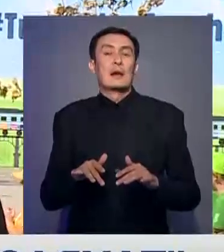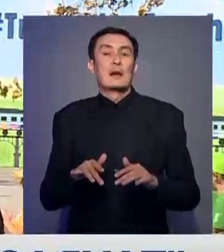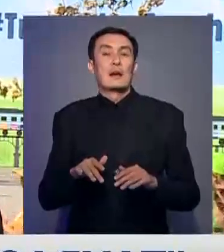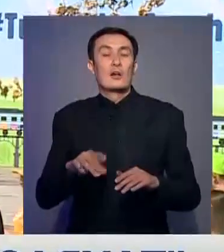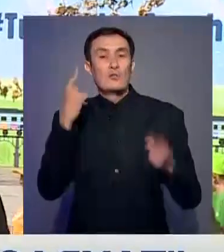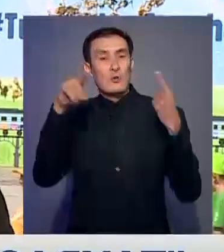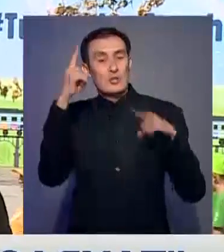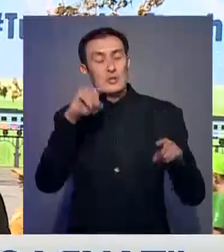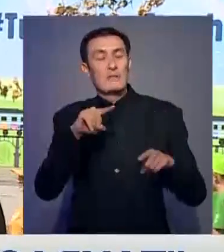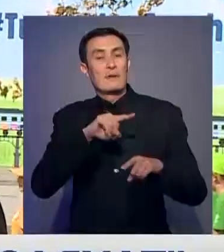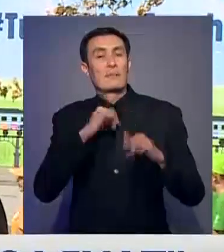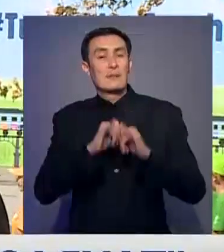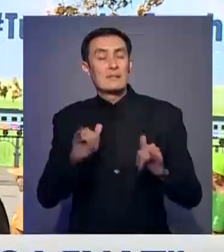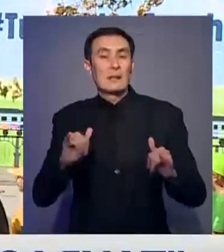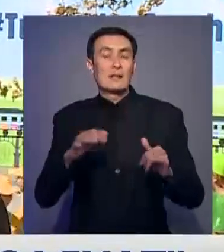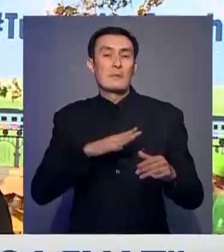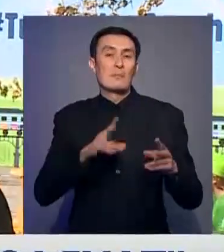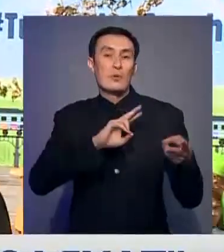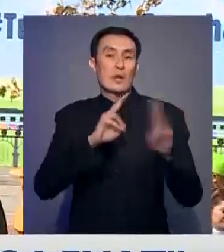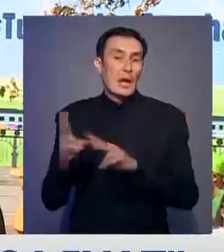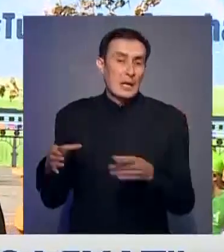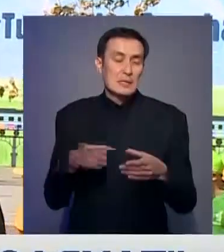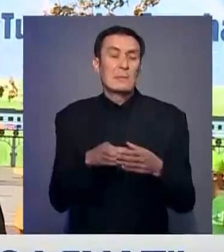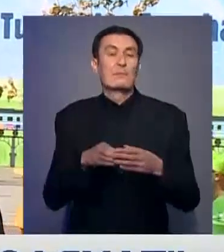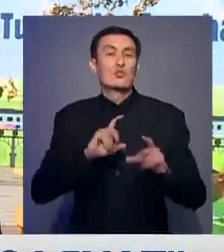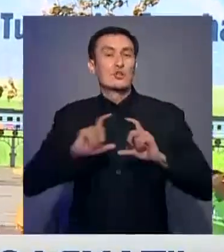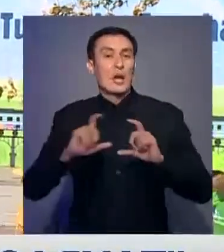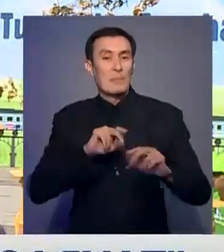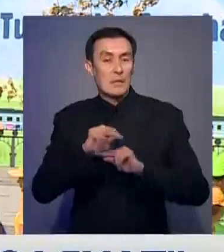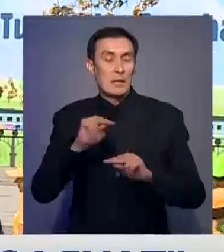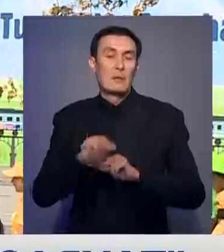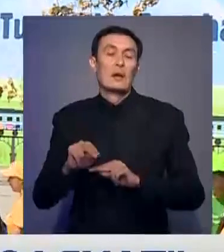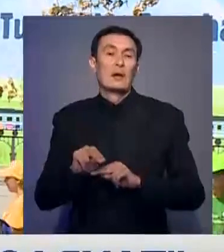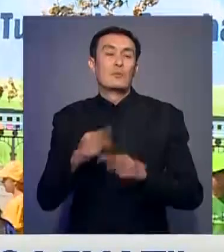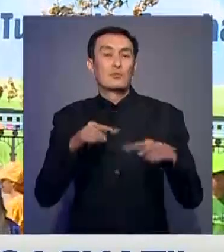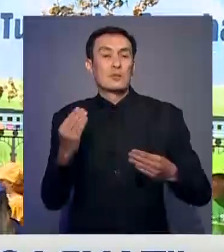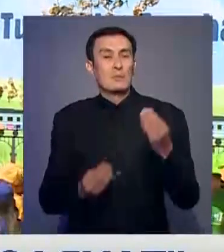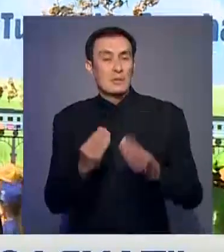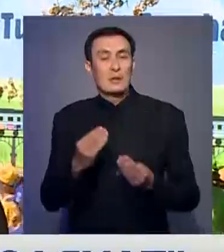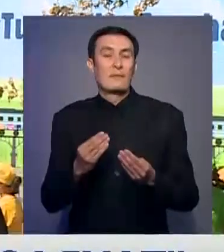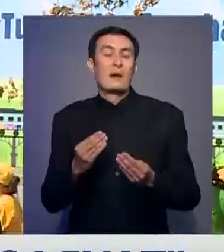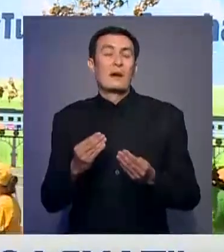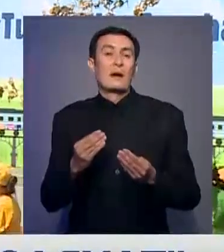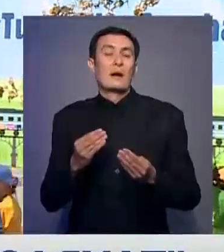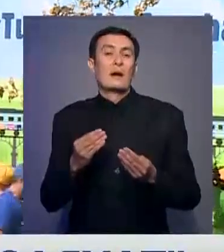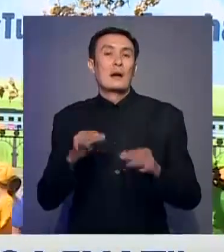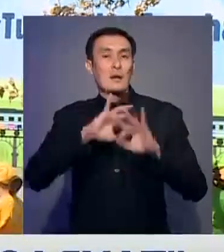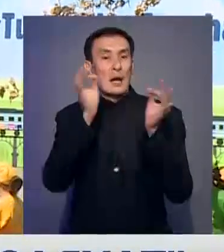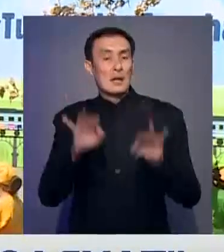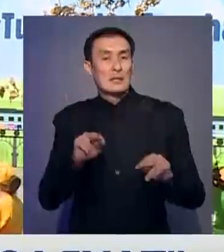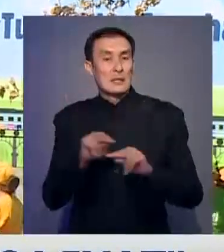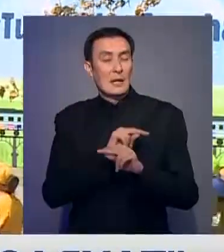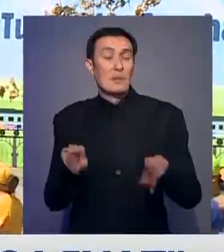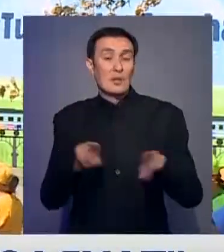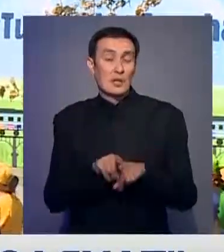творческого потенциала. Были кружки по танцам, кружки по шахматам, кружки по другим логическим играм, арт-терапия и ряд других, скажем